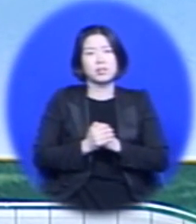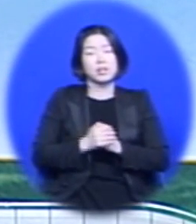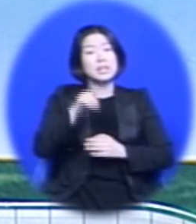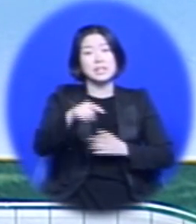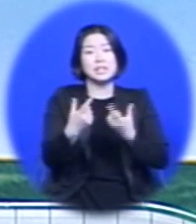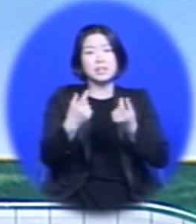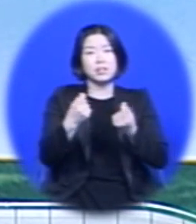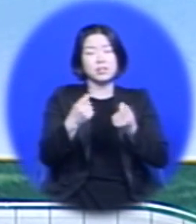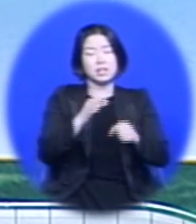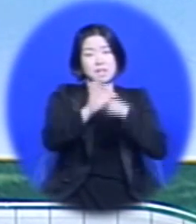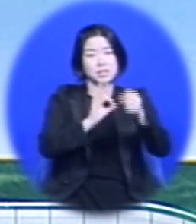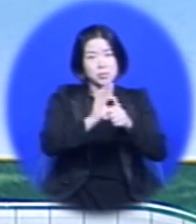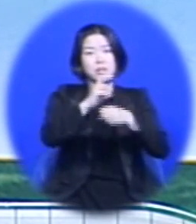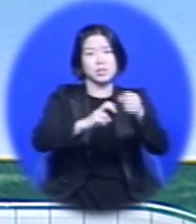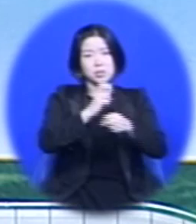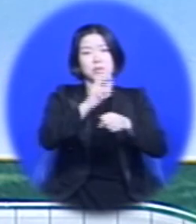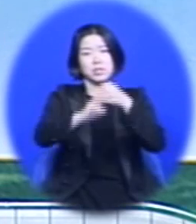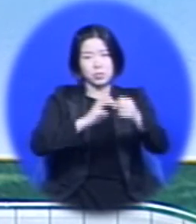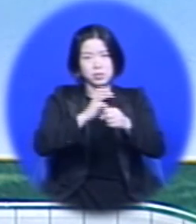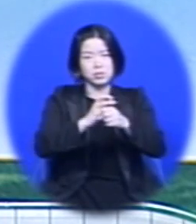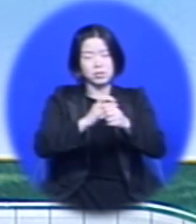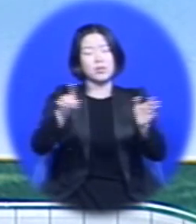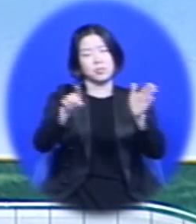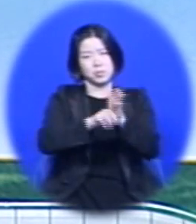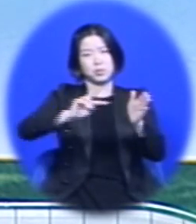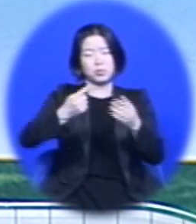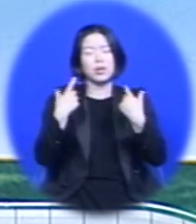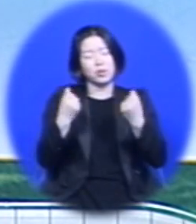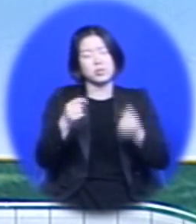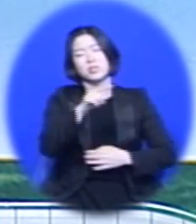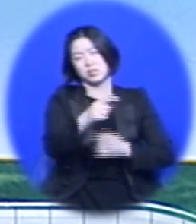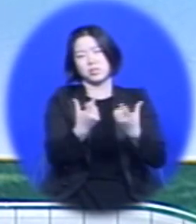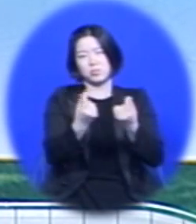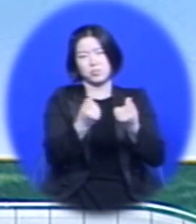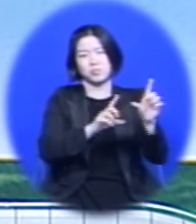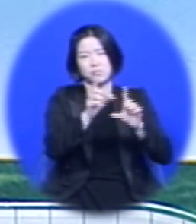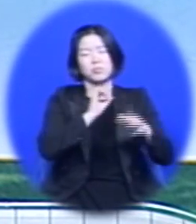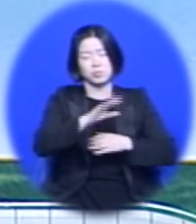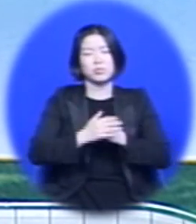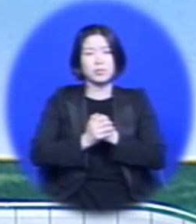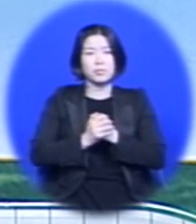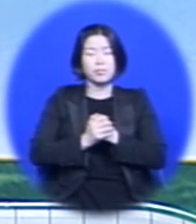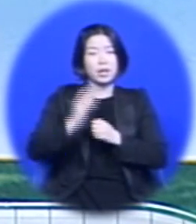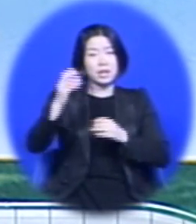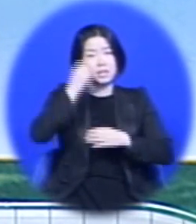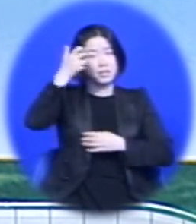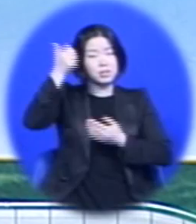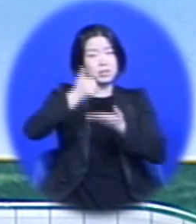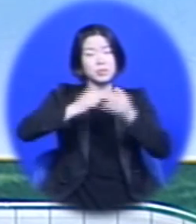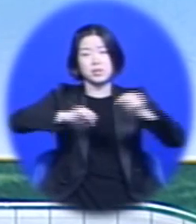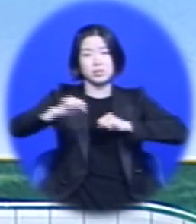그런 10년을 믿어도 20년을 믿어도 여전히 그 모양입니다. 성령의 역사하심에 대하여 눈이 열리지